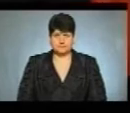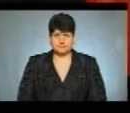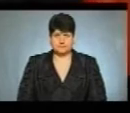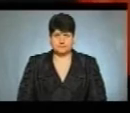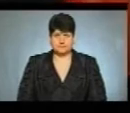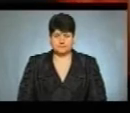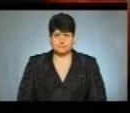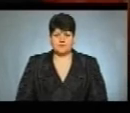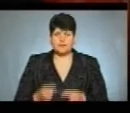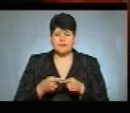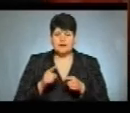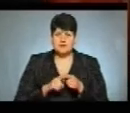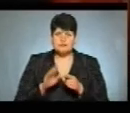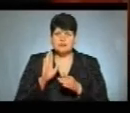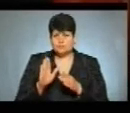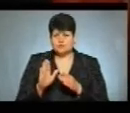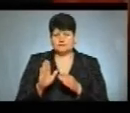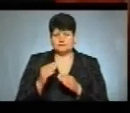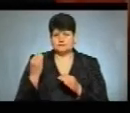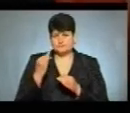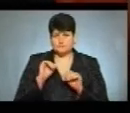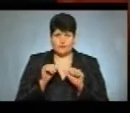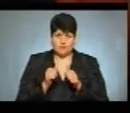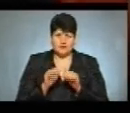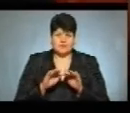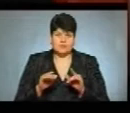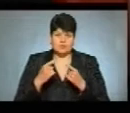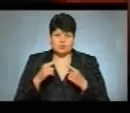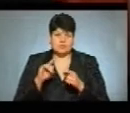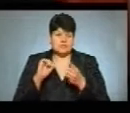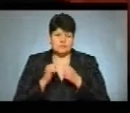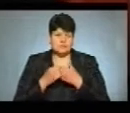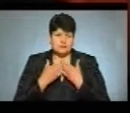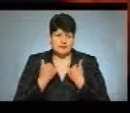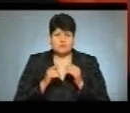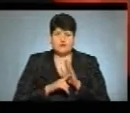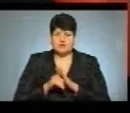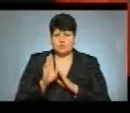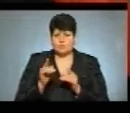Це буде в інтерактивній формі, діти не запам'ятовують по-іншому. Спочатку буде